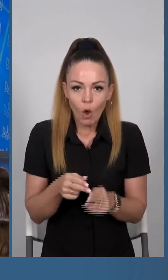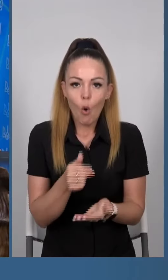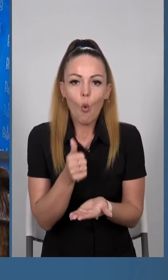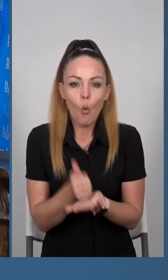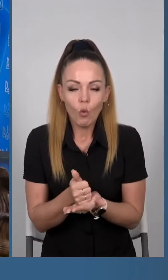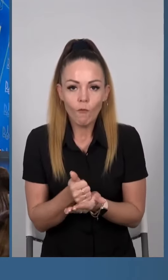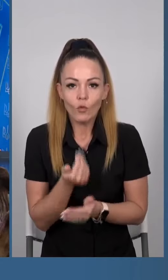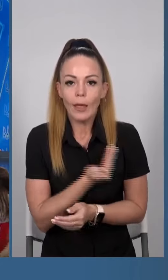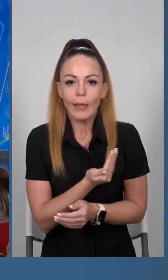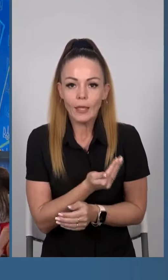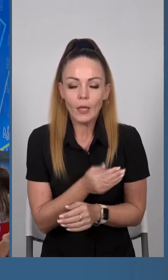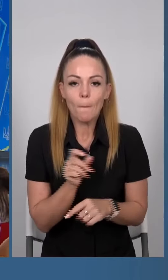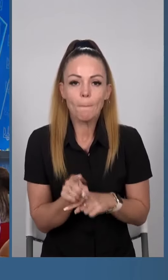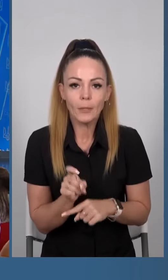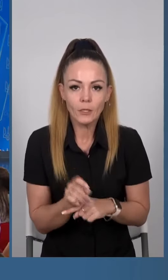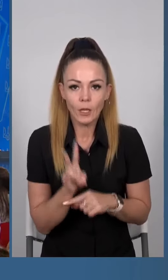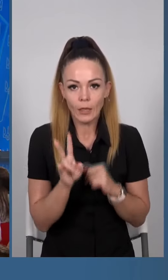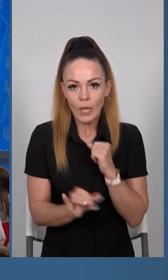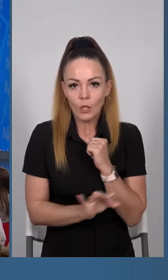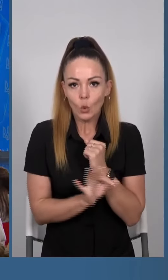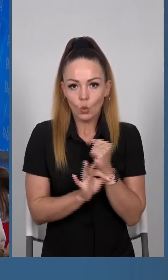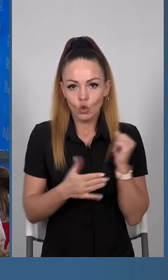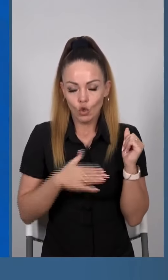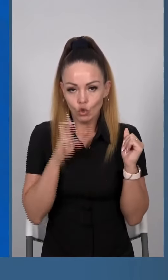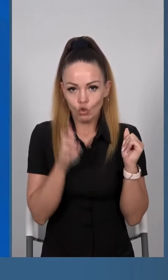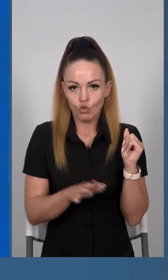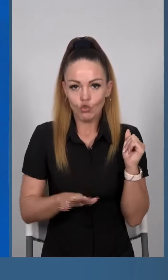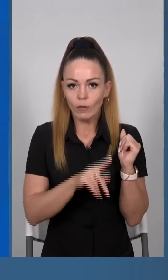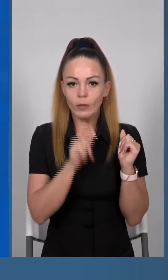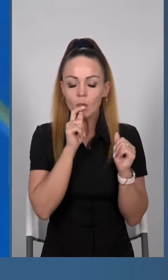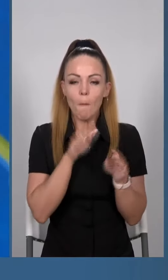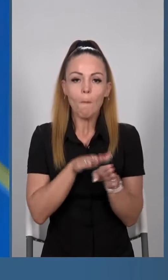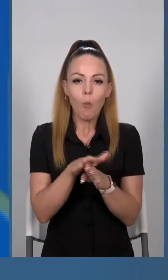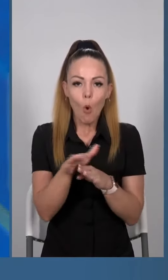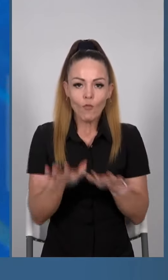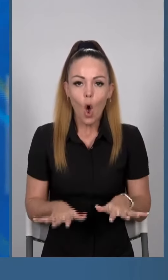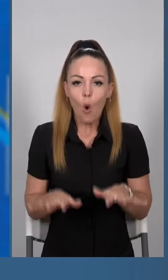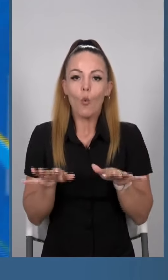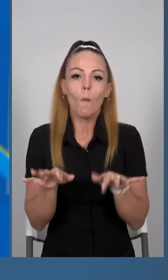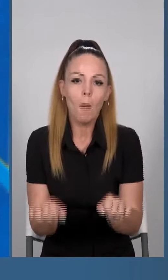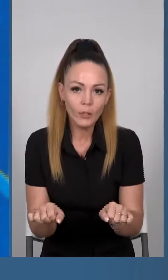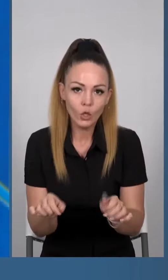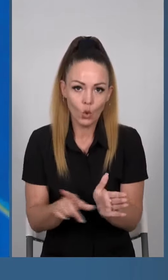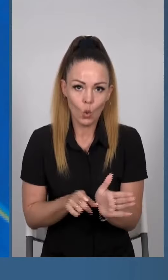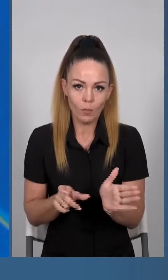їх місія на Сході нашої держави – окупація, повна окупація Донбасу.